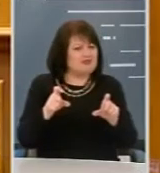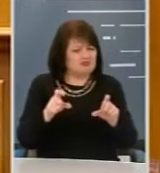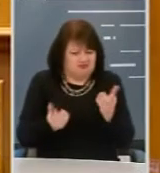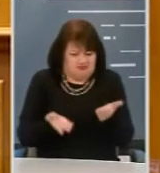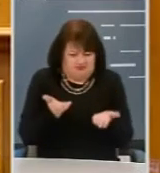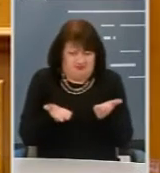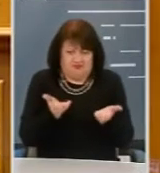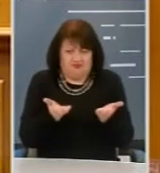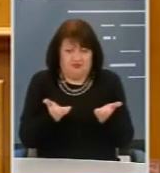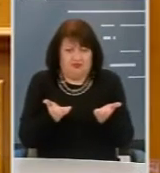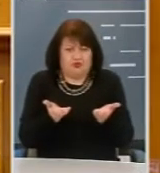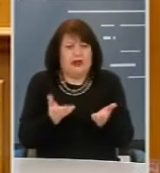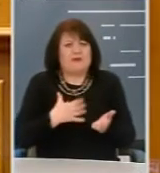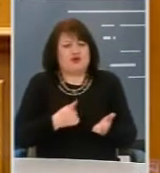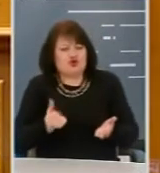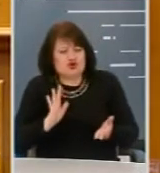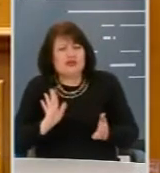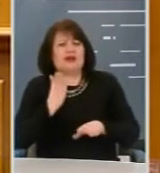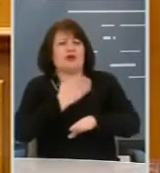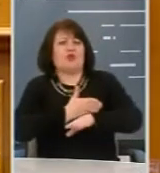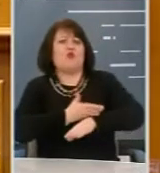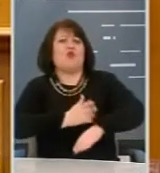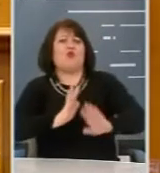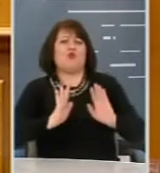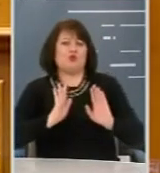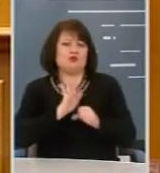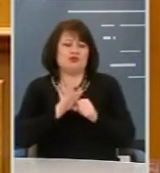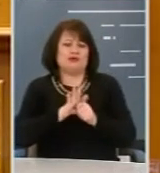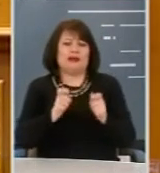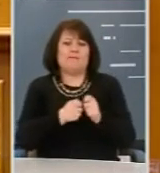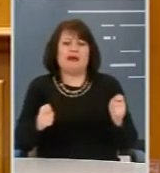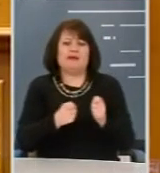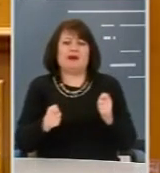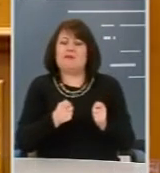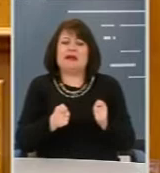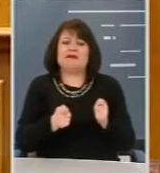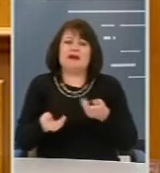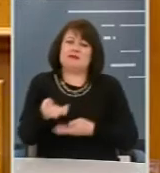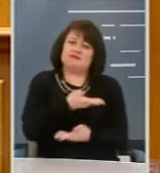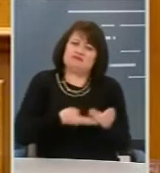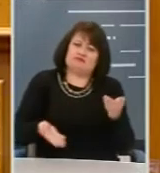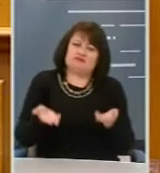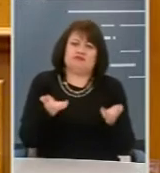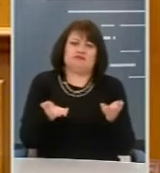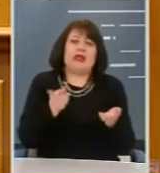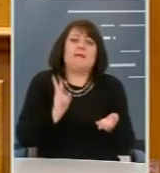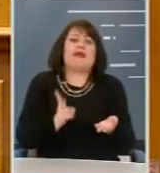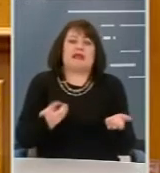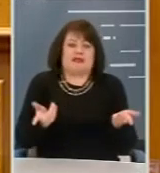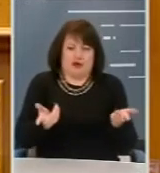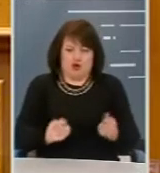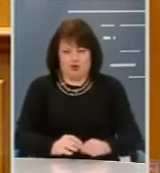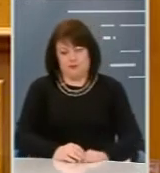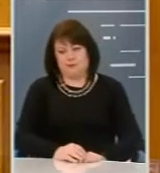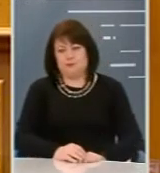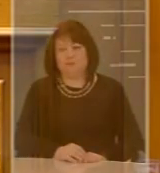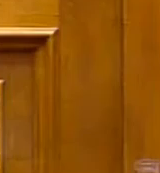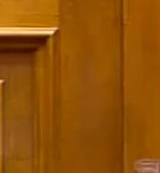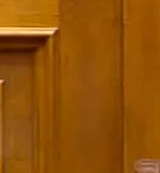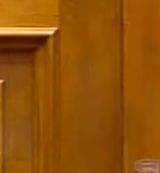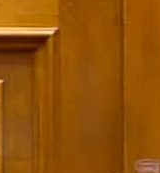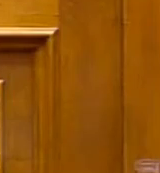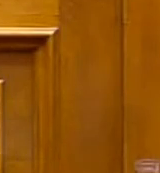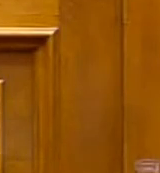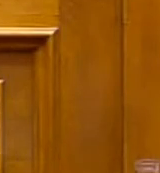ήταν από πλευράς φερεγγιότητας, ούτε ελήφθησαν επαρκή μέτρα για την αντιστάθμιση του πολύ υψηλού κινδύνου. Και εν πάση